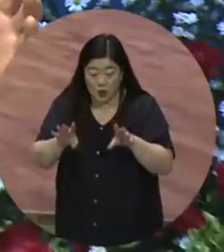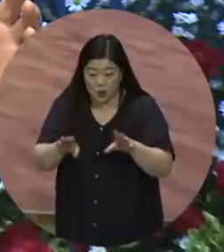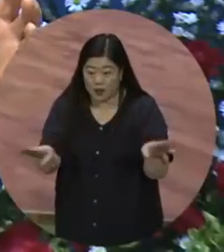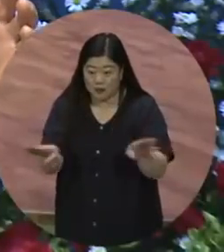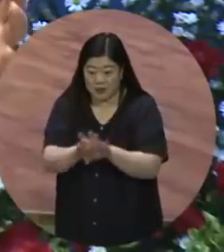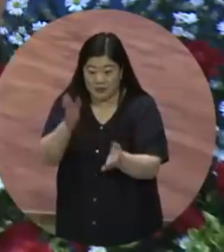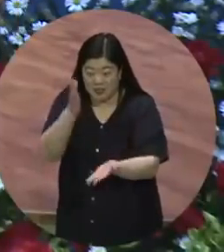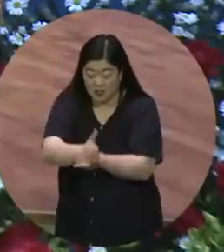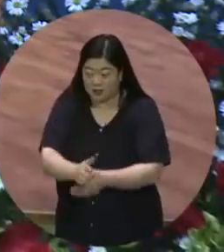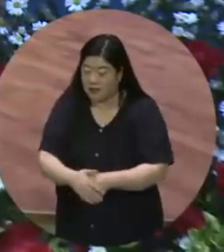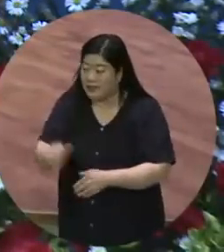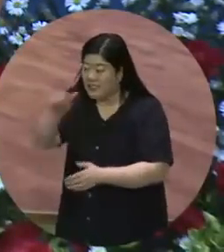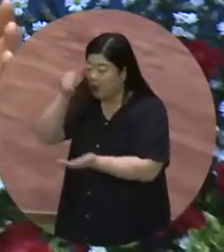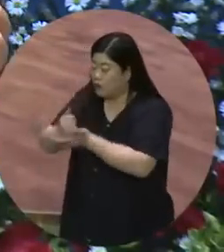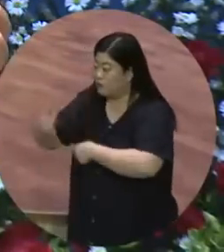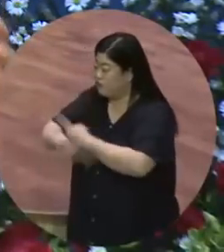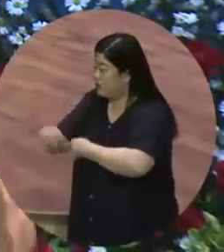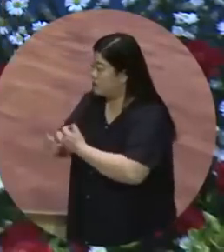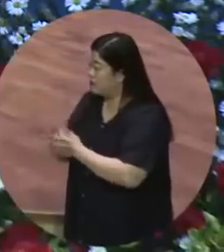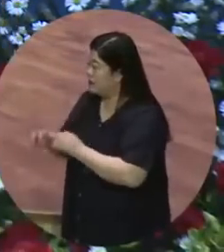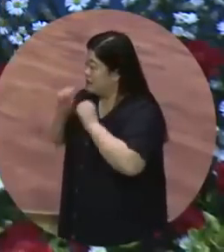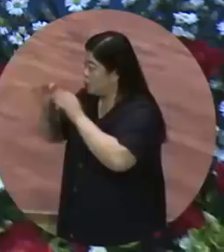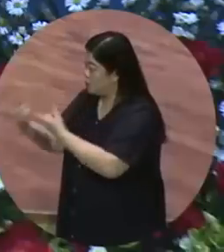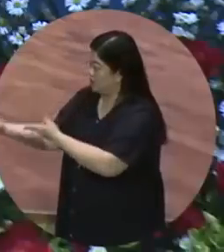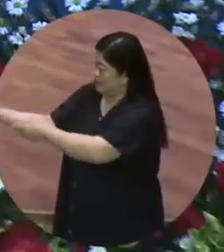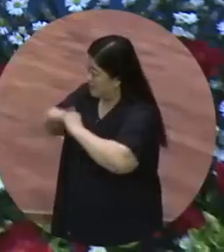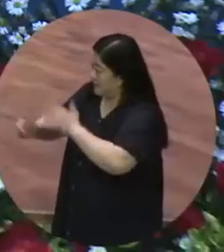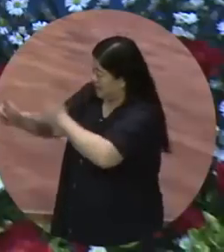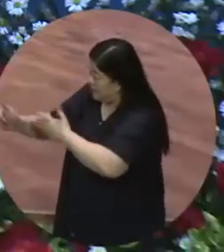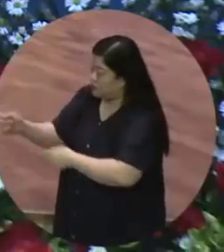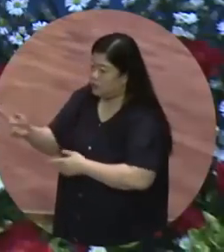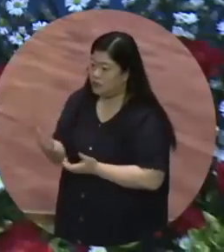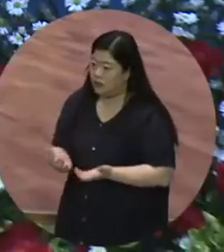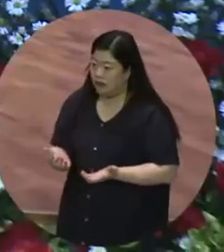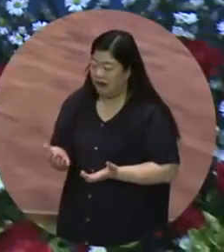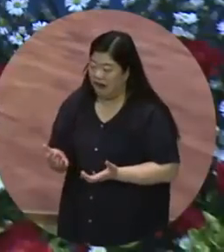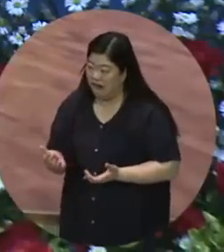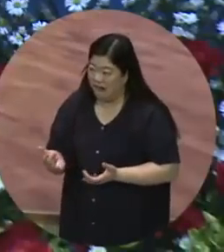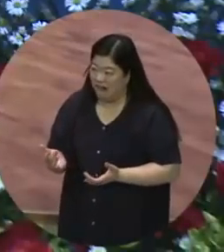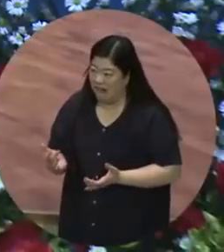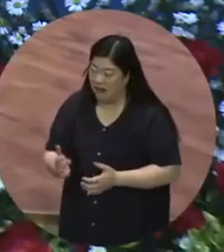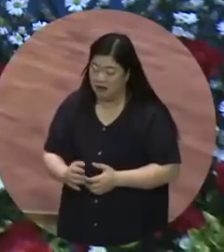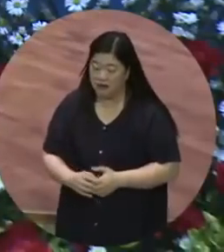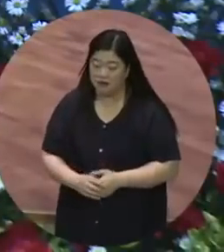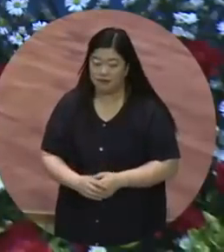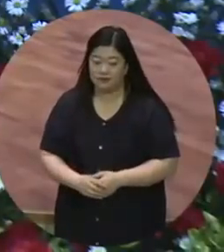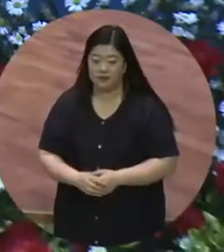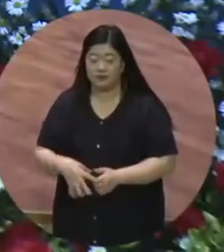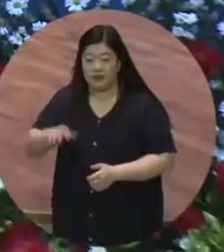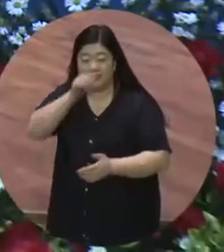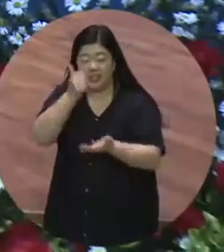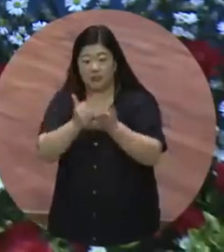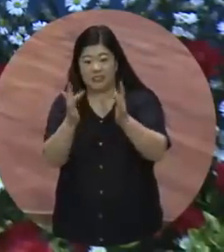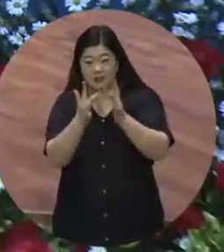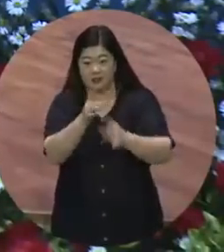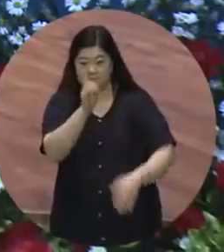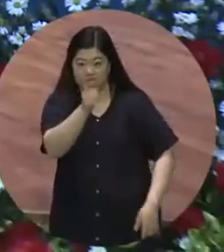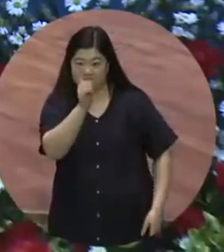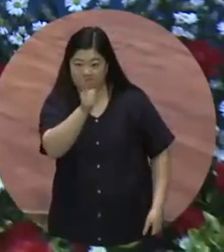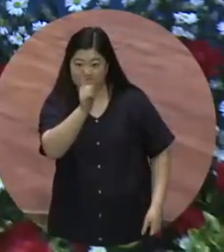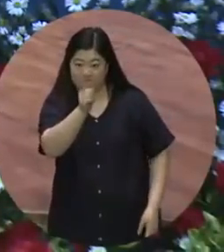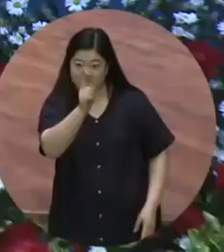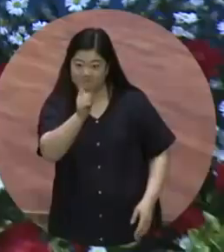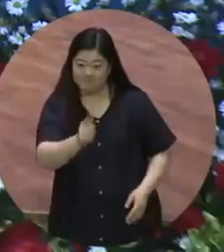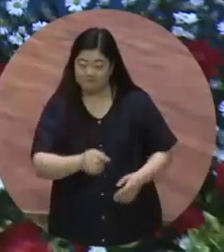장로들만 아멘 해봐. 장로들 다 참여하세요. 오늘 참석 못하는 분들 그 지금 인터넷 보고 있는 분들 다 참석하세요. 이번에